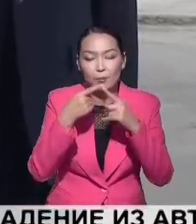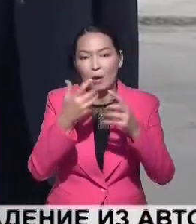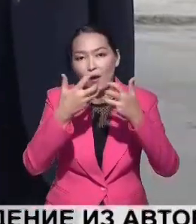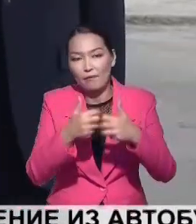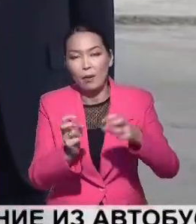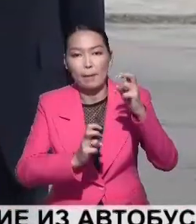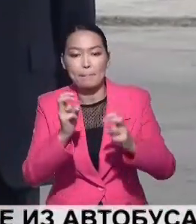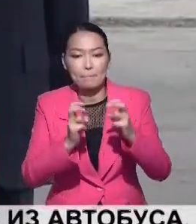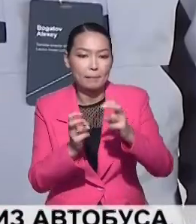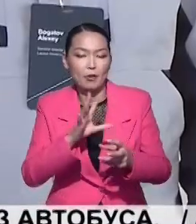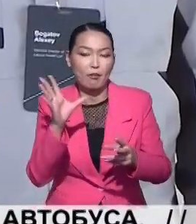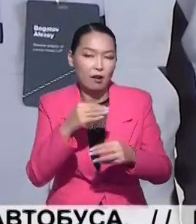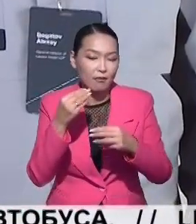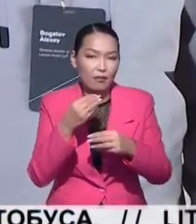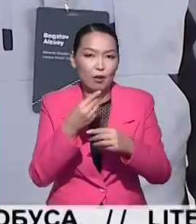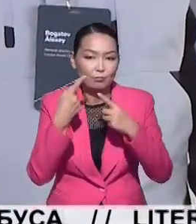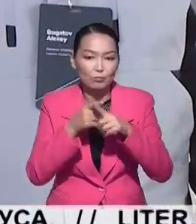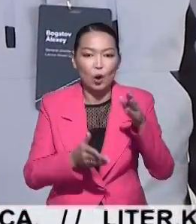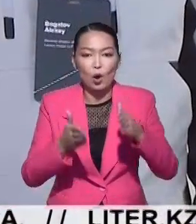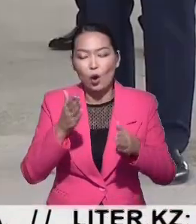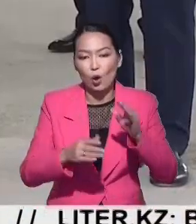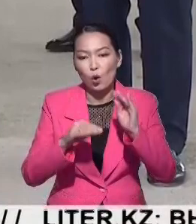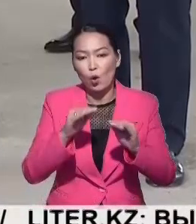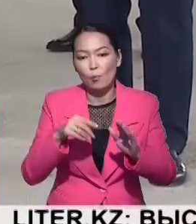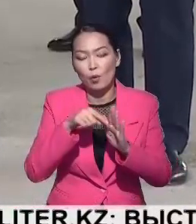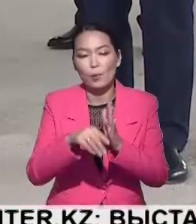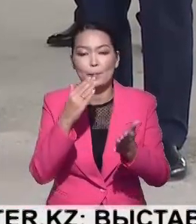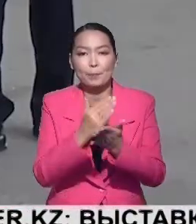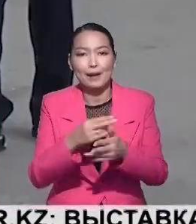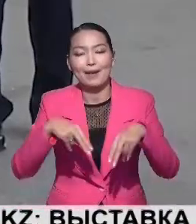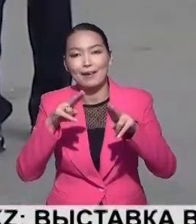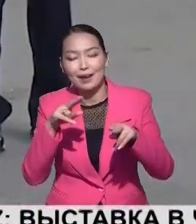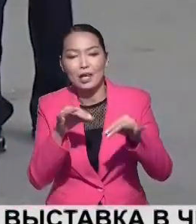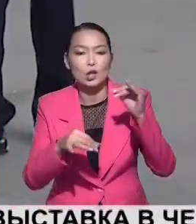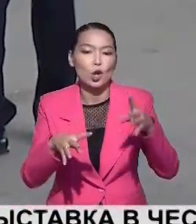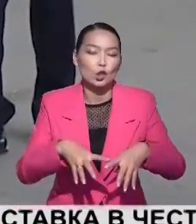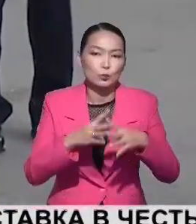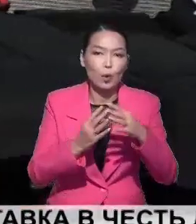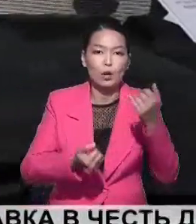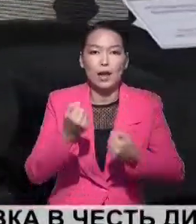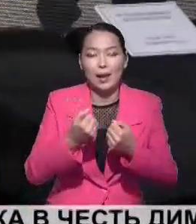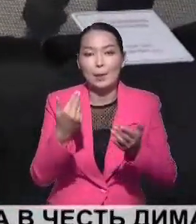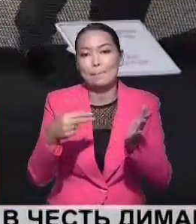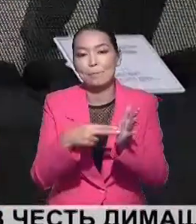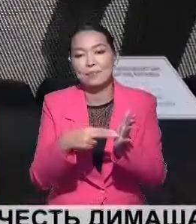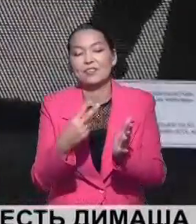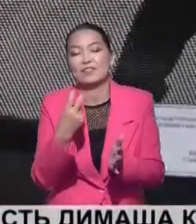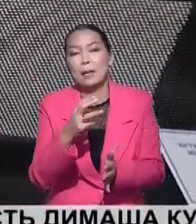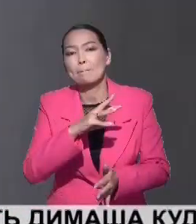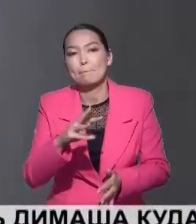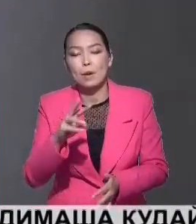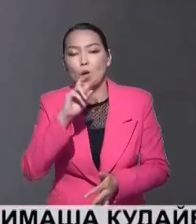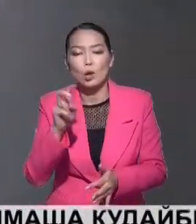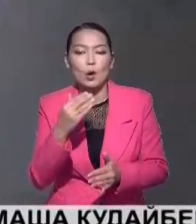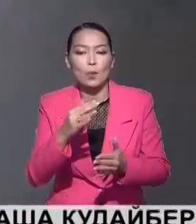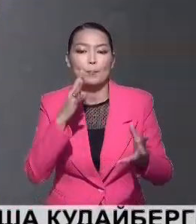предприятие, оснащенное 70 роботами на линиях сварки, окраски и сборки автомобилей. Стоимость проекта составляет 200 миллионов долларов, из которых